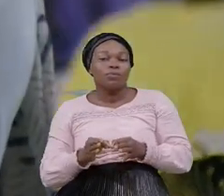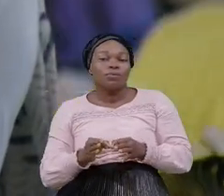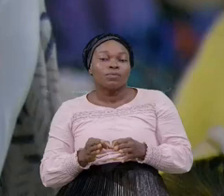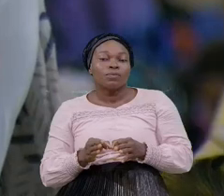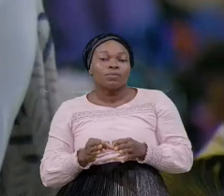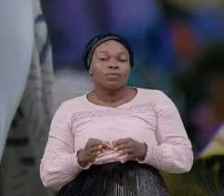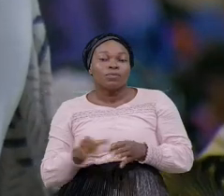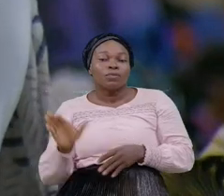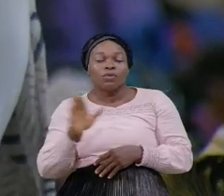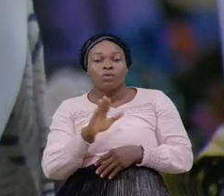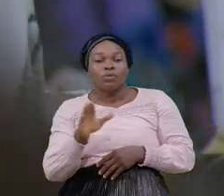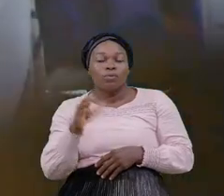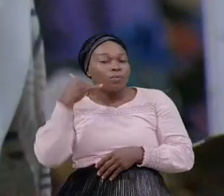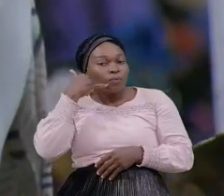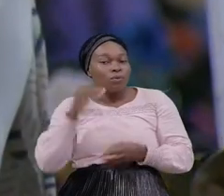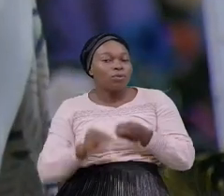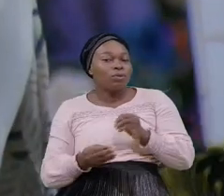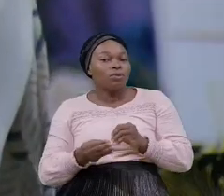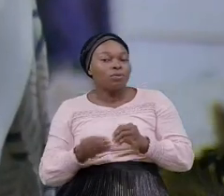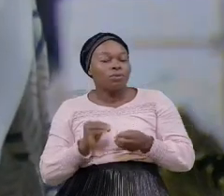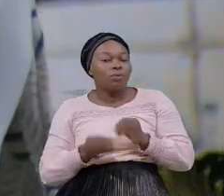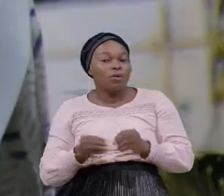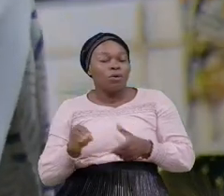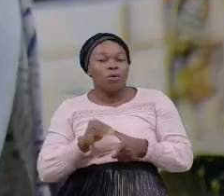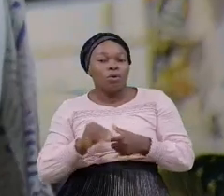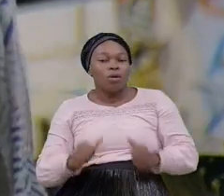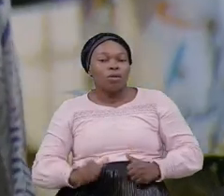Si il n'y a pas d'adresse